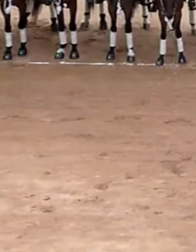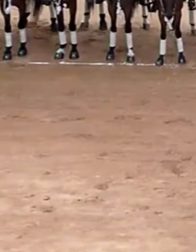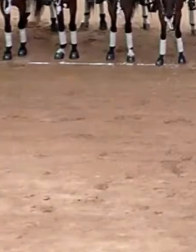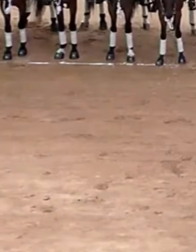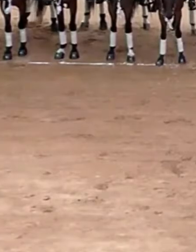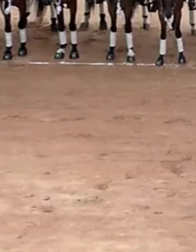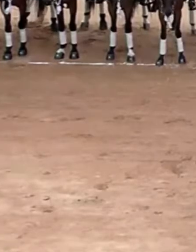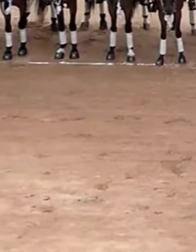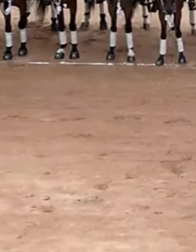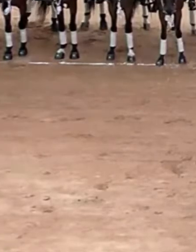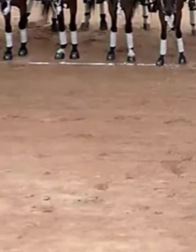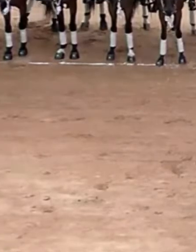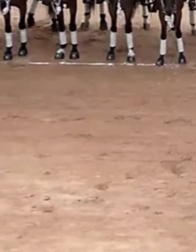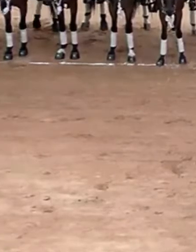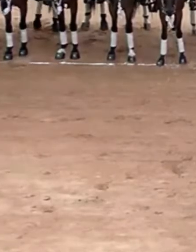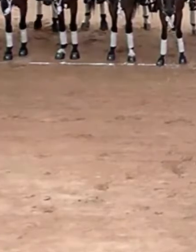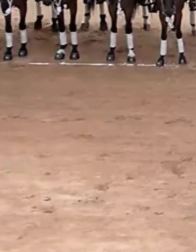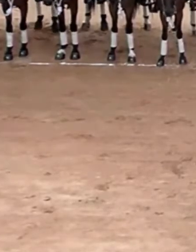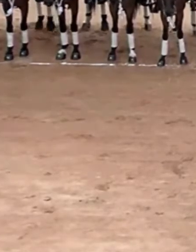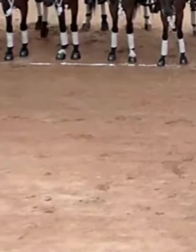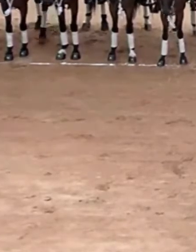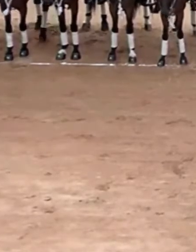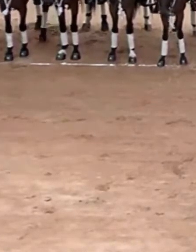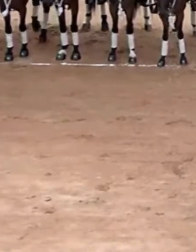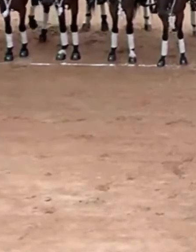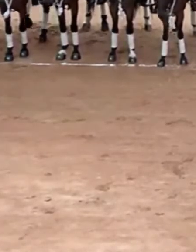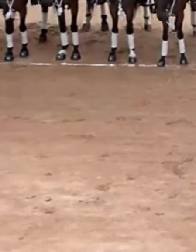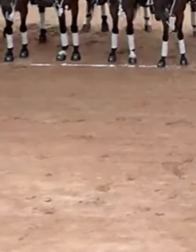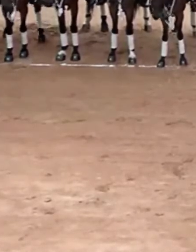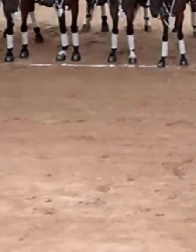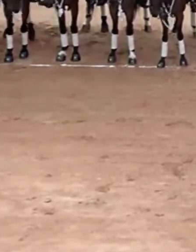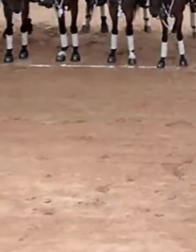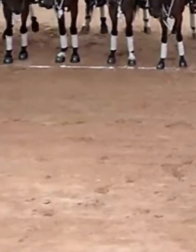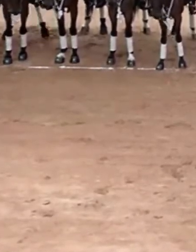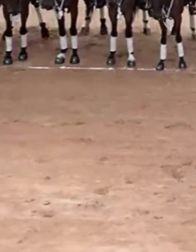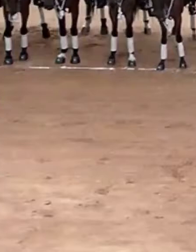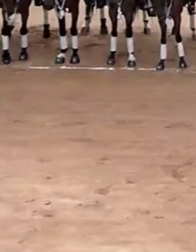प्रांगण में समारोहिक और औपचारिक गतिविधियां जारी हैं।